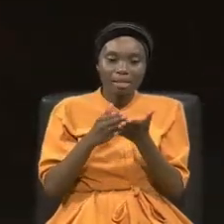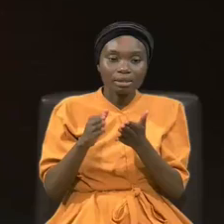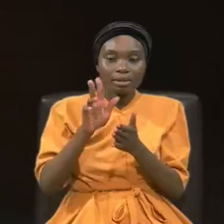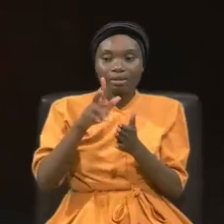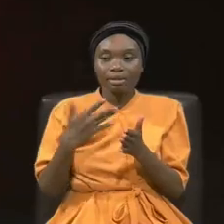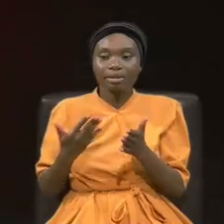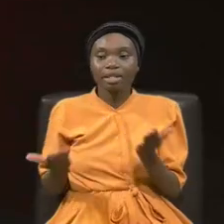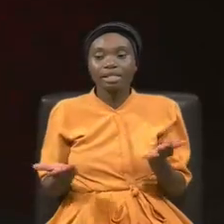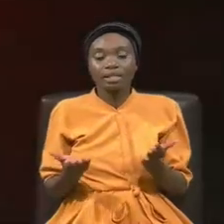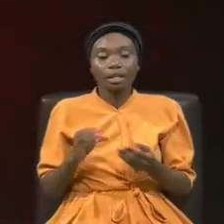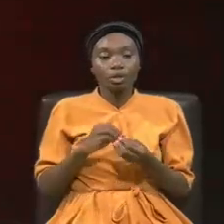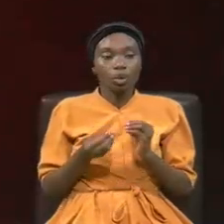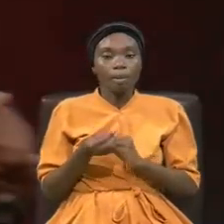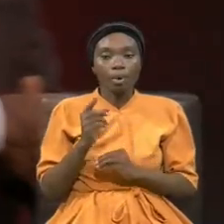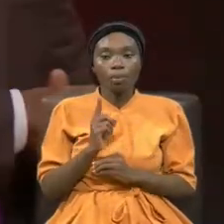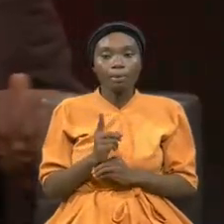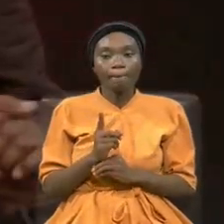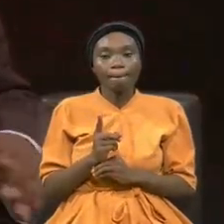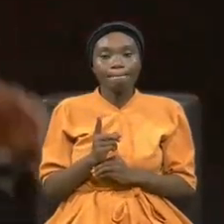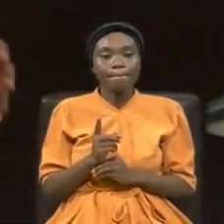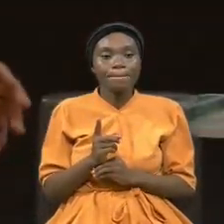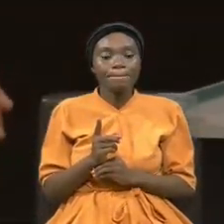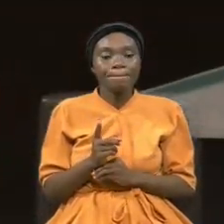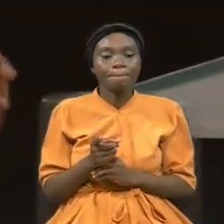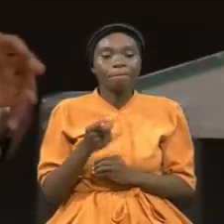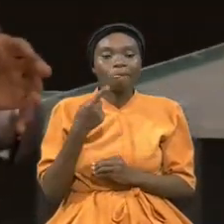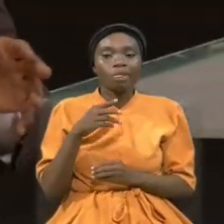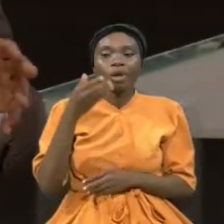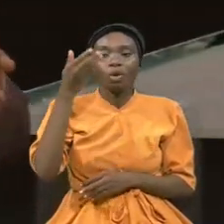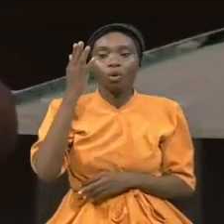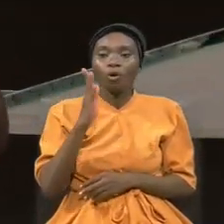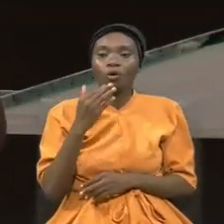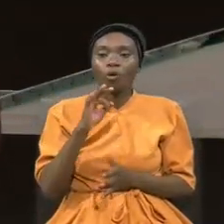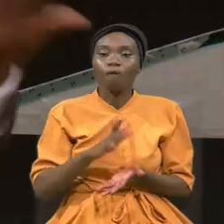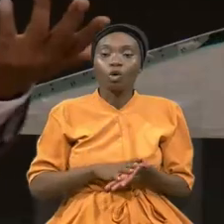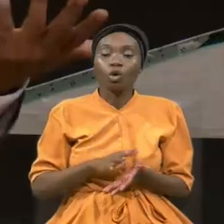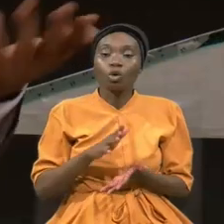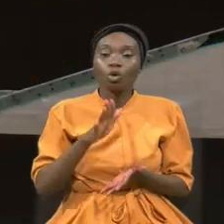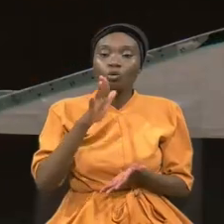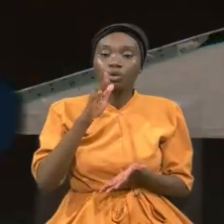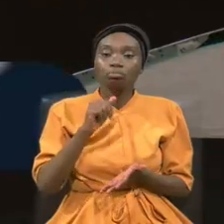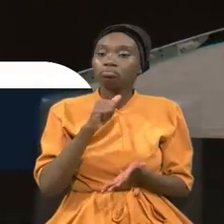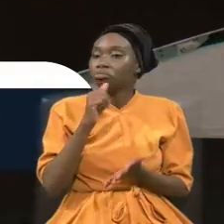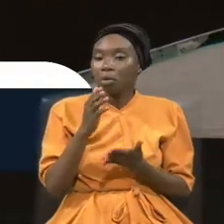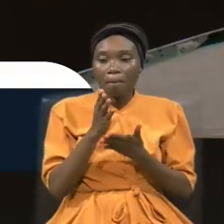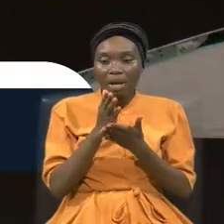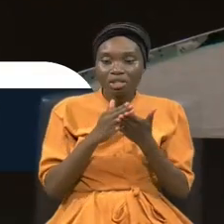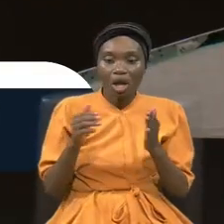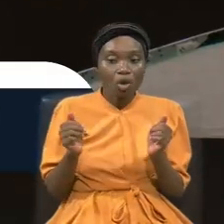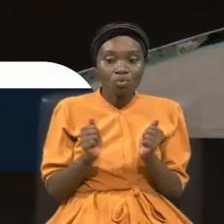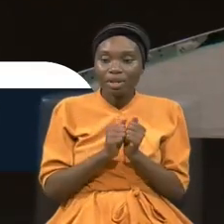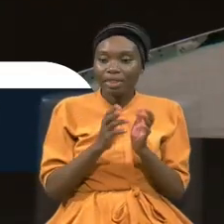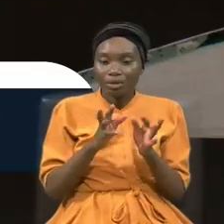voir trois sections ici. Numéro 1, nous allons voir le Dieu de gloire, impartial,